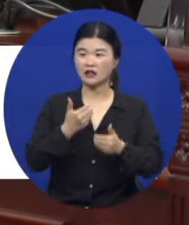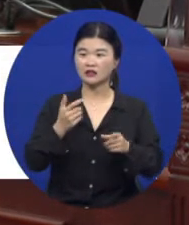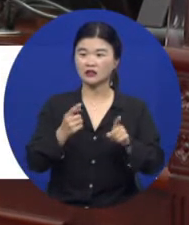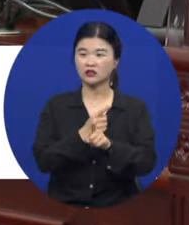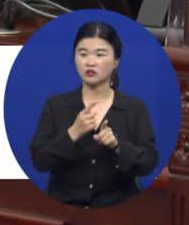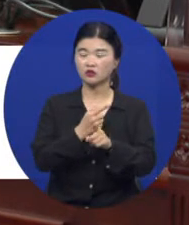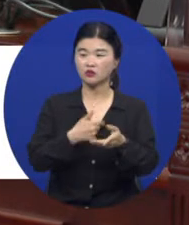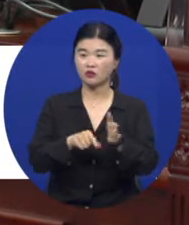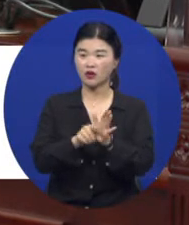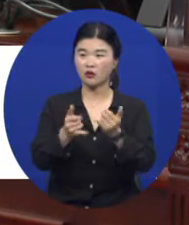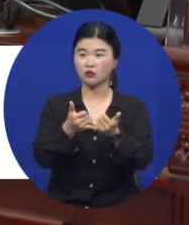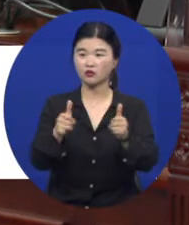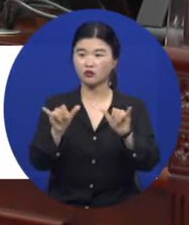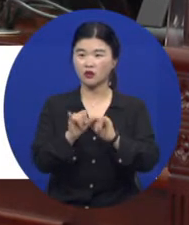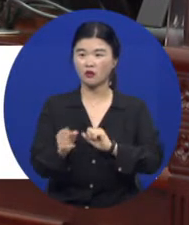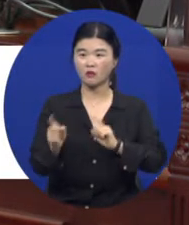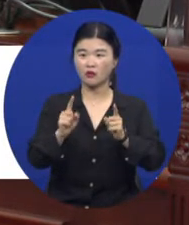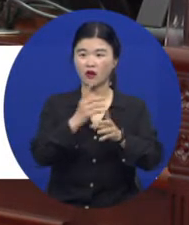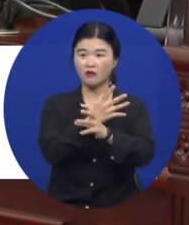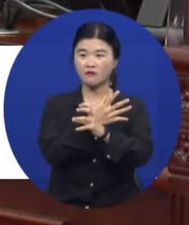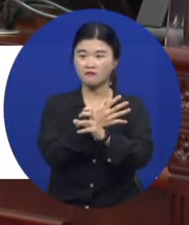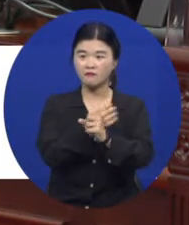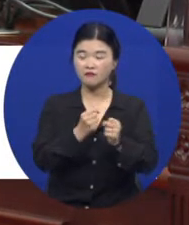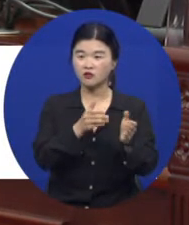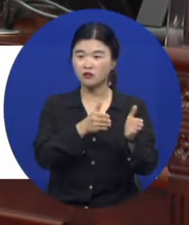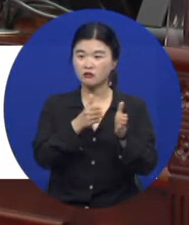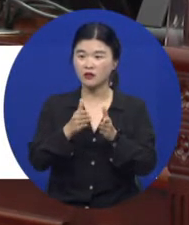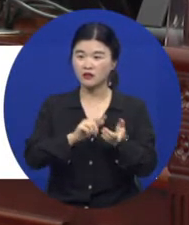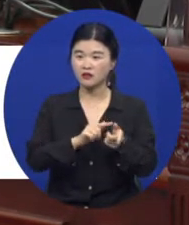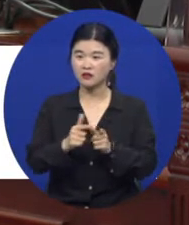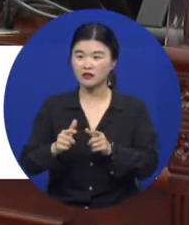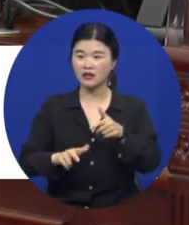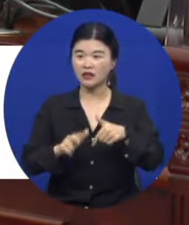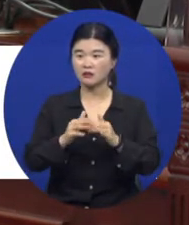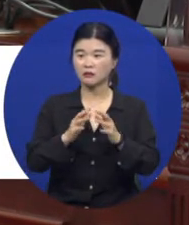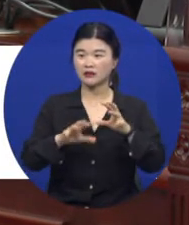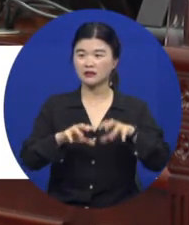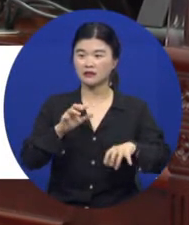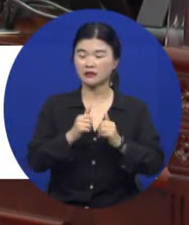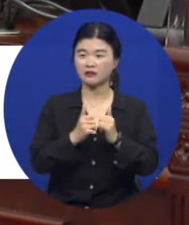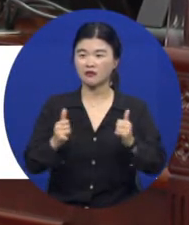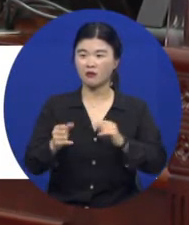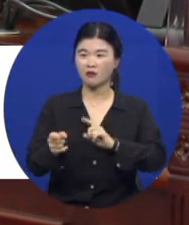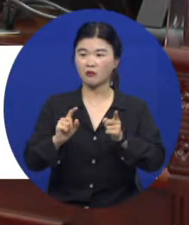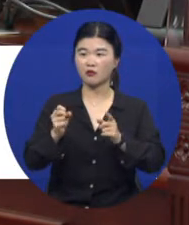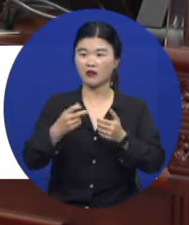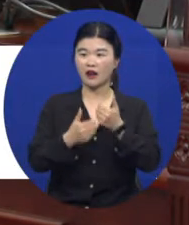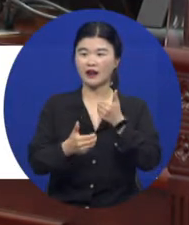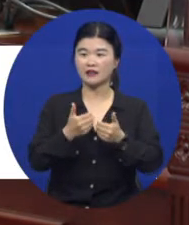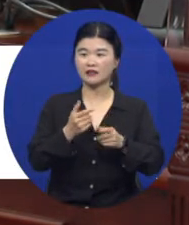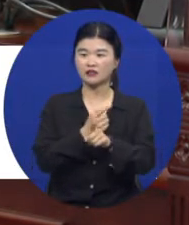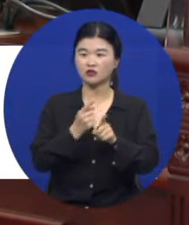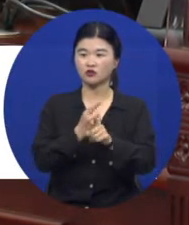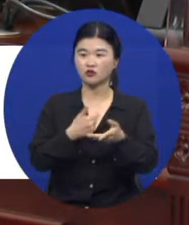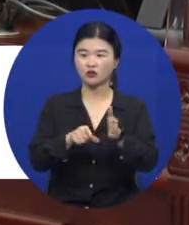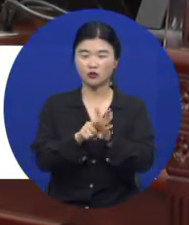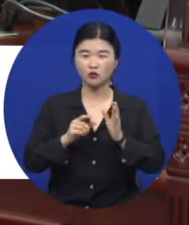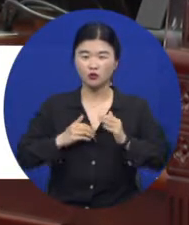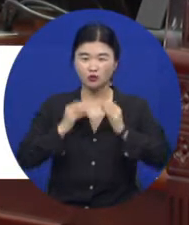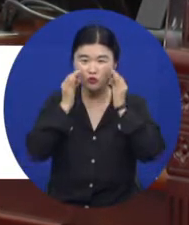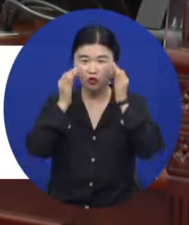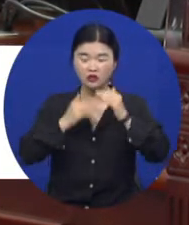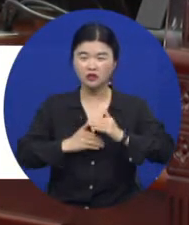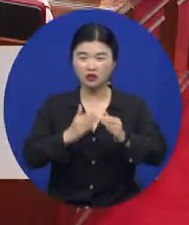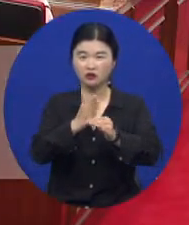및 공동체 회복을 위한 상생협력협약을 준비하는 등 강정마을의 공동체 회복과 갈등의 치유를 위한 노력이